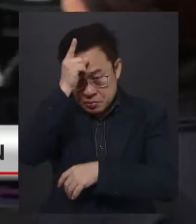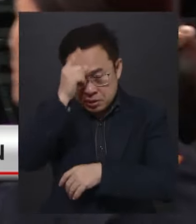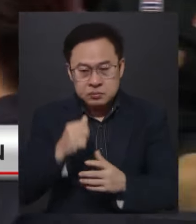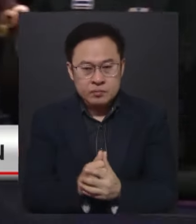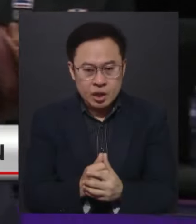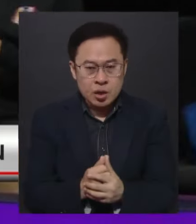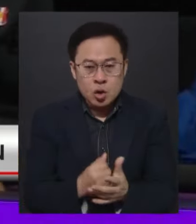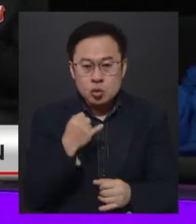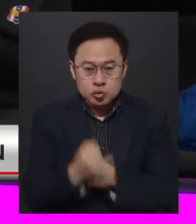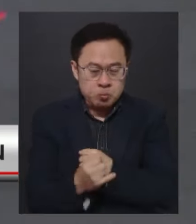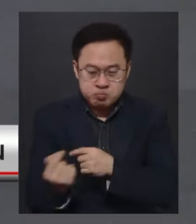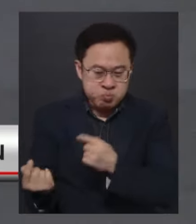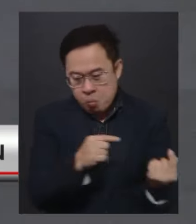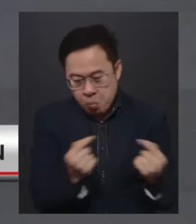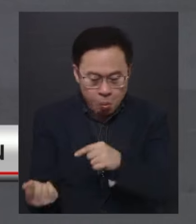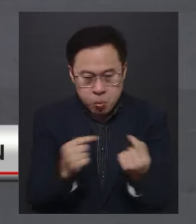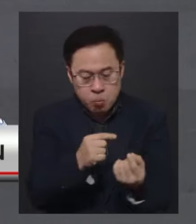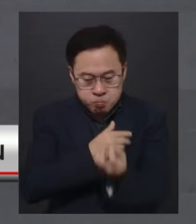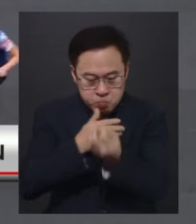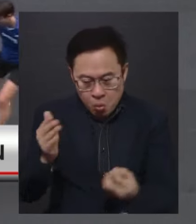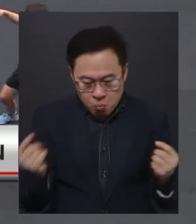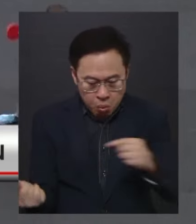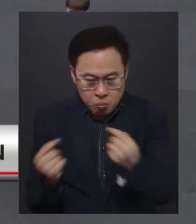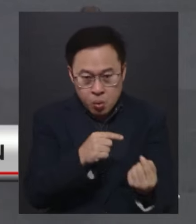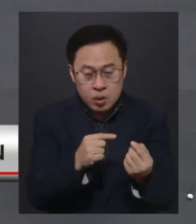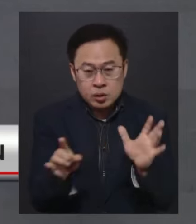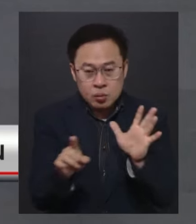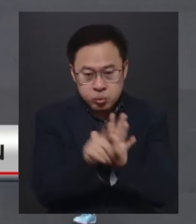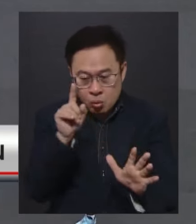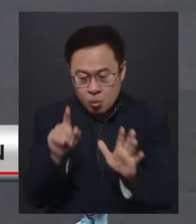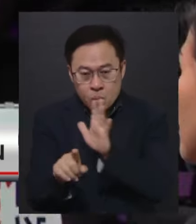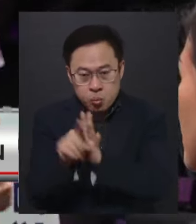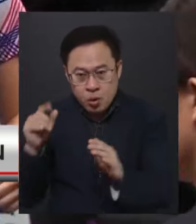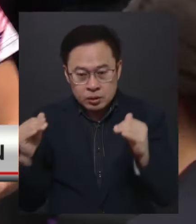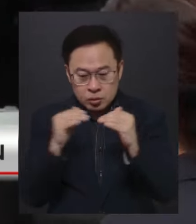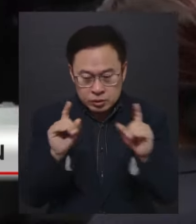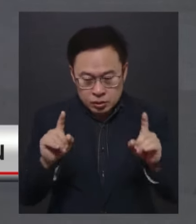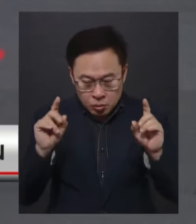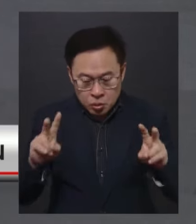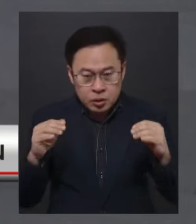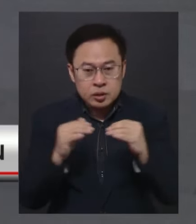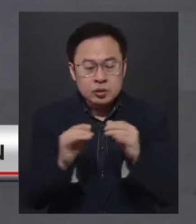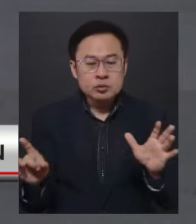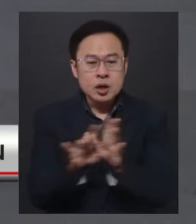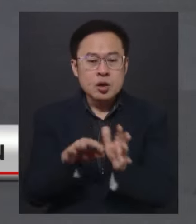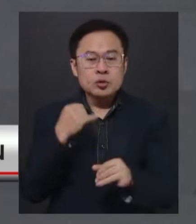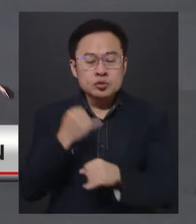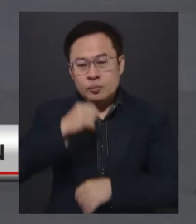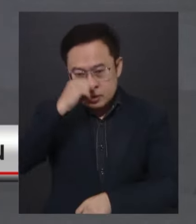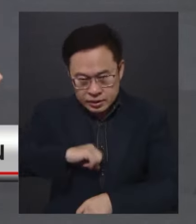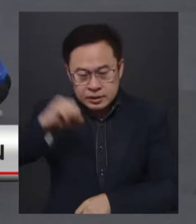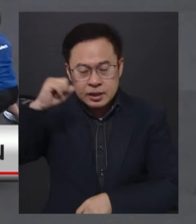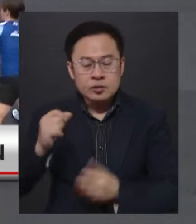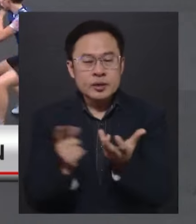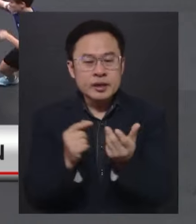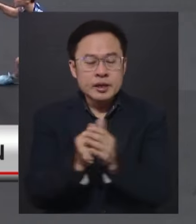ปรากฏว่าคู่นี้ก็สู้กันสูสีค่ะต้องหาผู้ชนะกันถึงเกมตัดสินเลยแล้วสุดท้ายก็เป็นอรวของเราค่ะที่เป็นฝ่ายเอาชนะไปได้